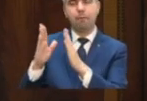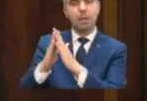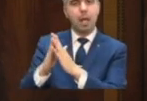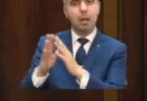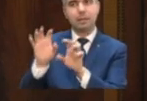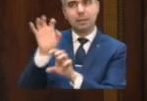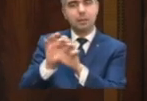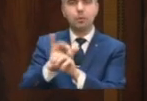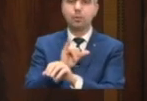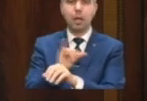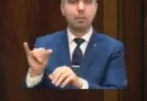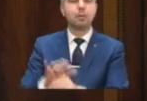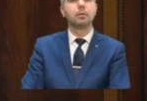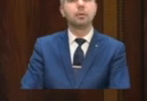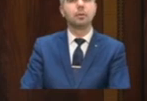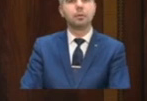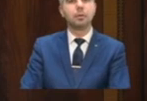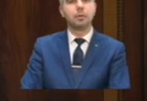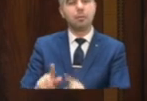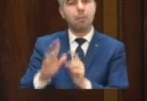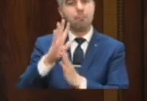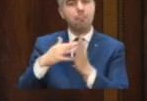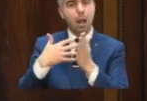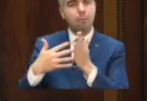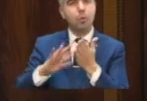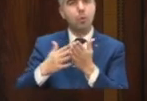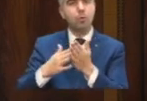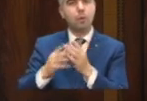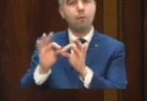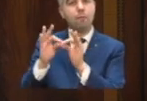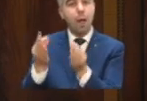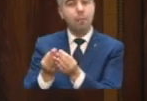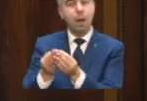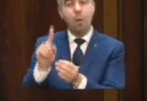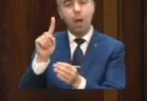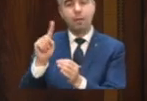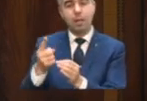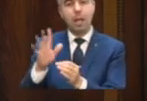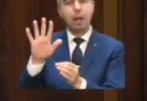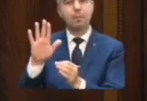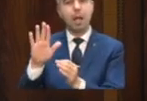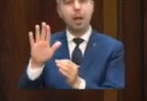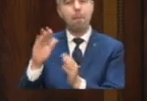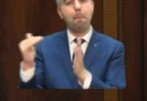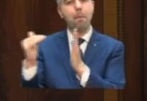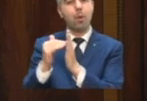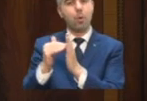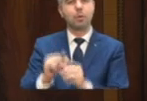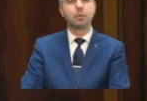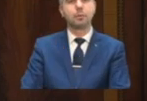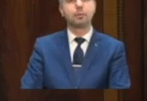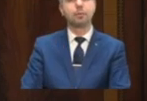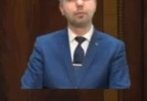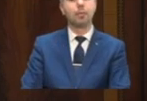واحد تأثير، لأنه حسن ظروف عيش أزيد من 1.5 مليون نسمة اللي استفدت.